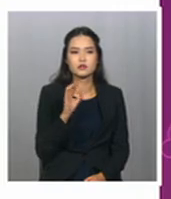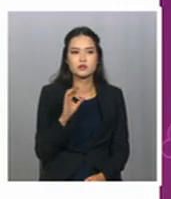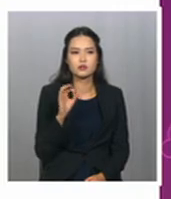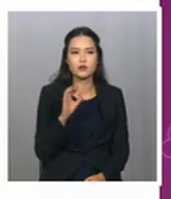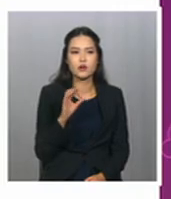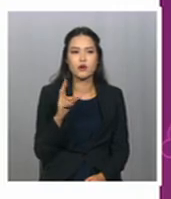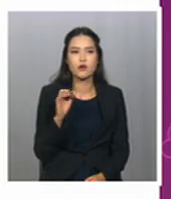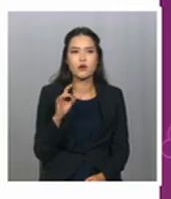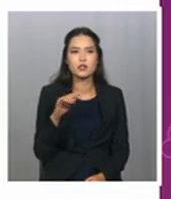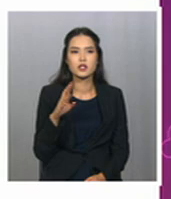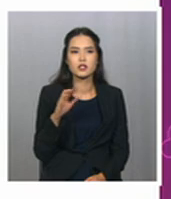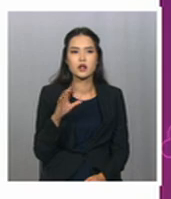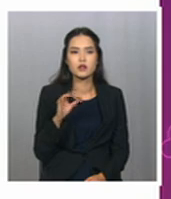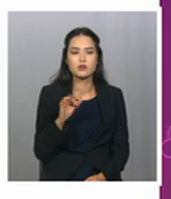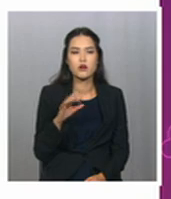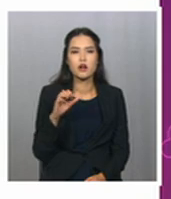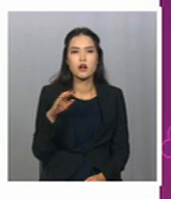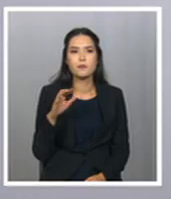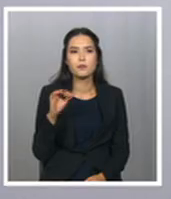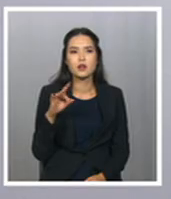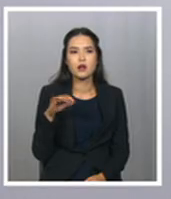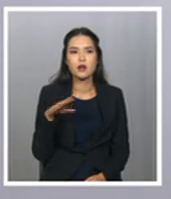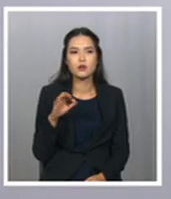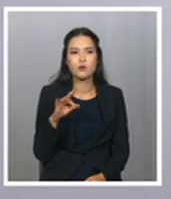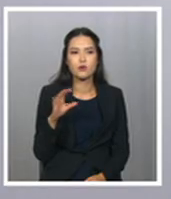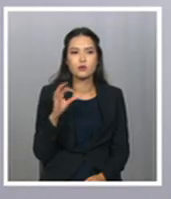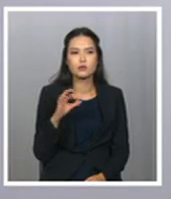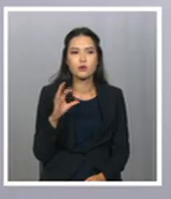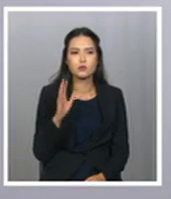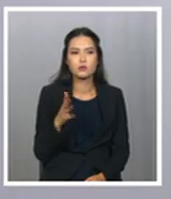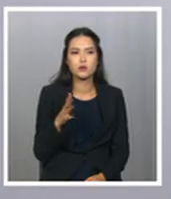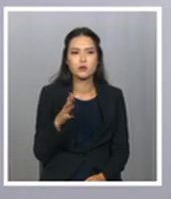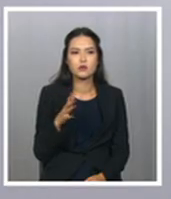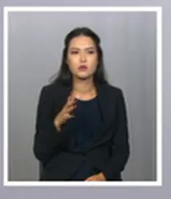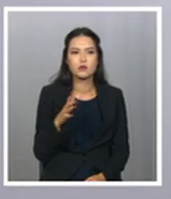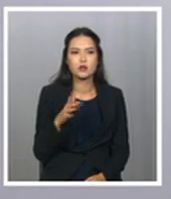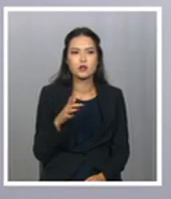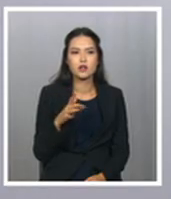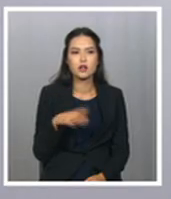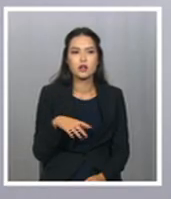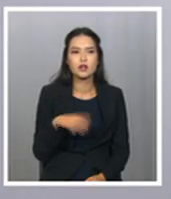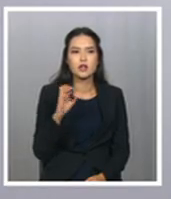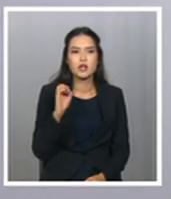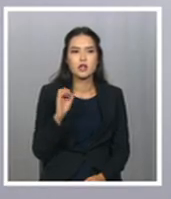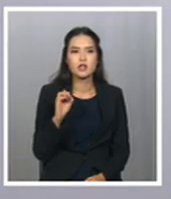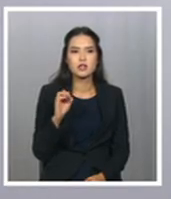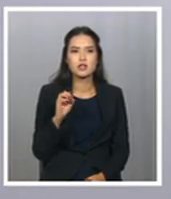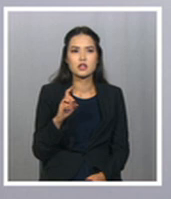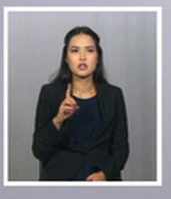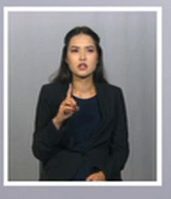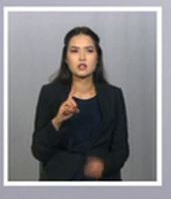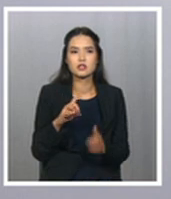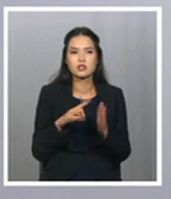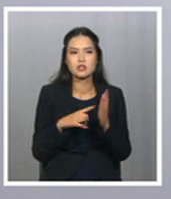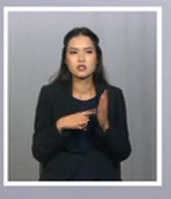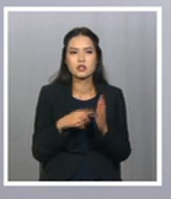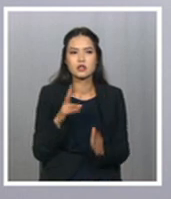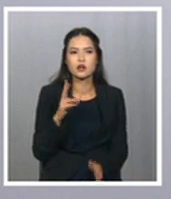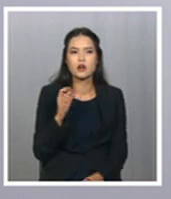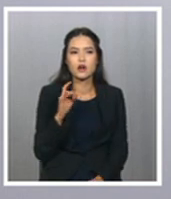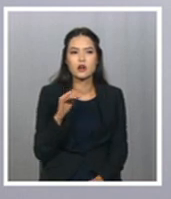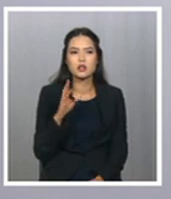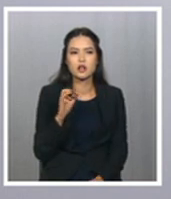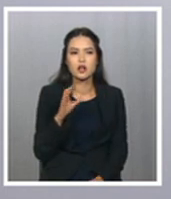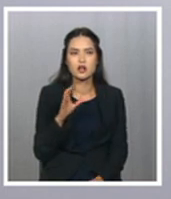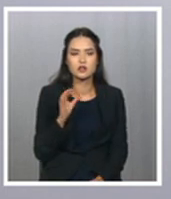мен апликаты 0-ге тең болады. Келесі біз Е нүктесінікін Д нүктенің координаттарын анықтадық. Келесі